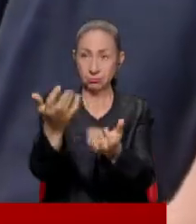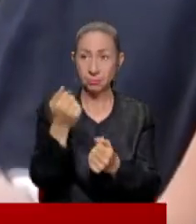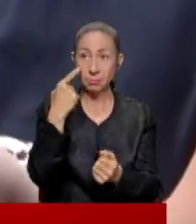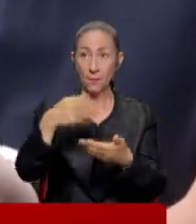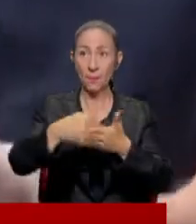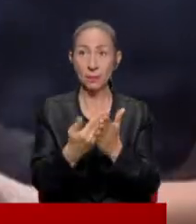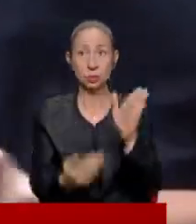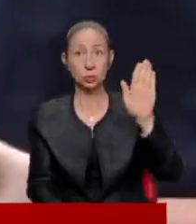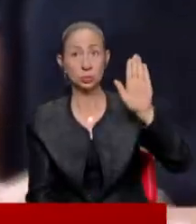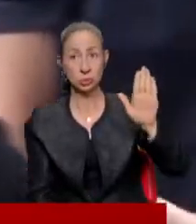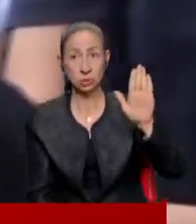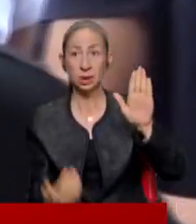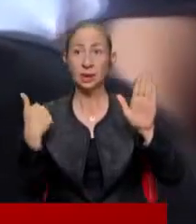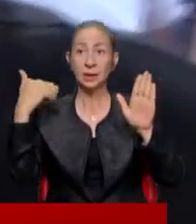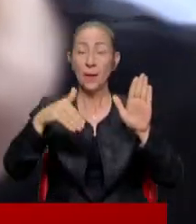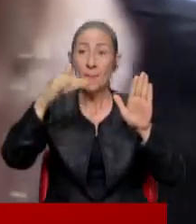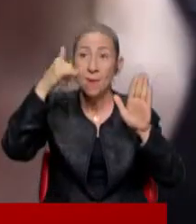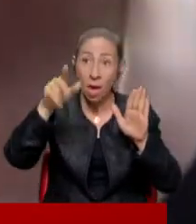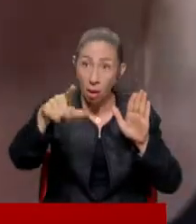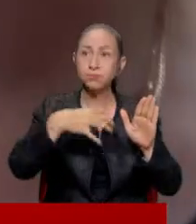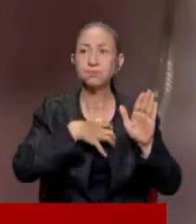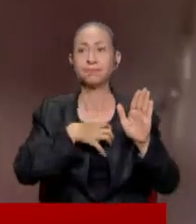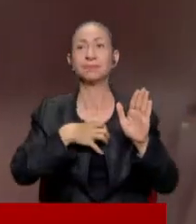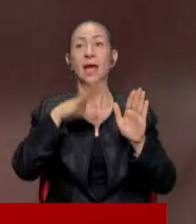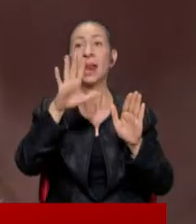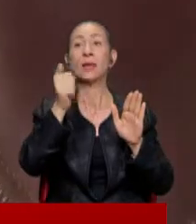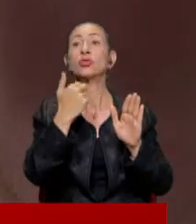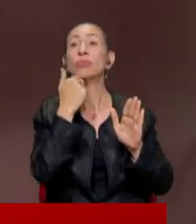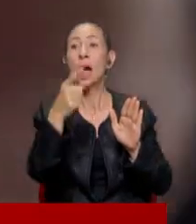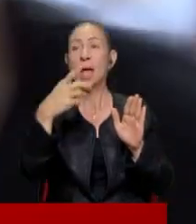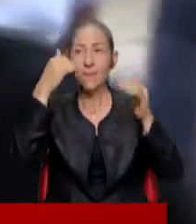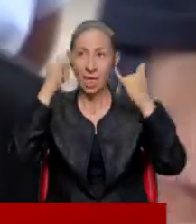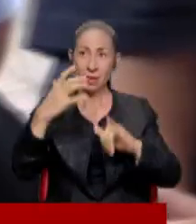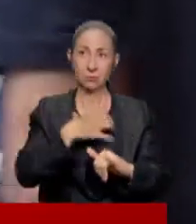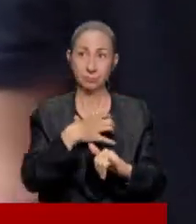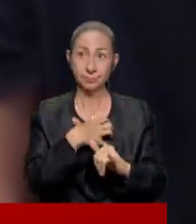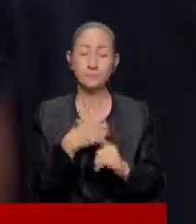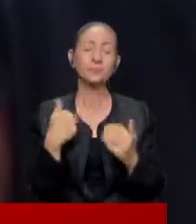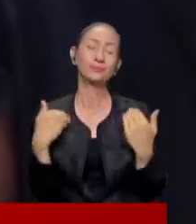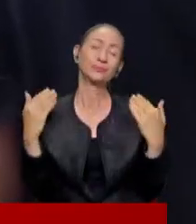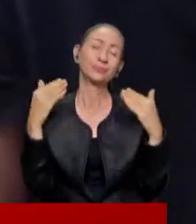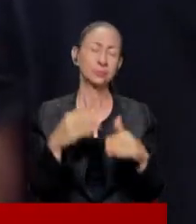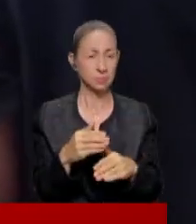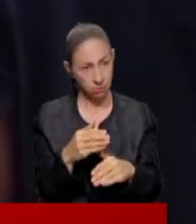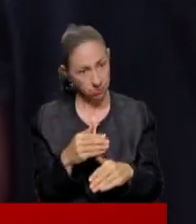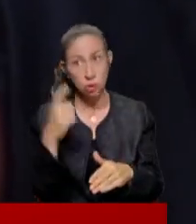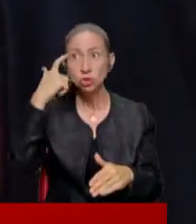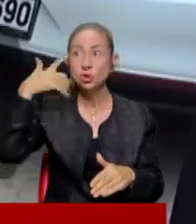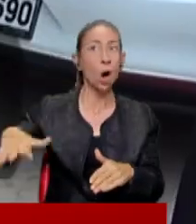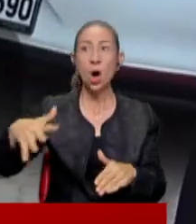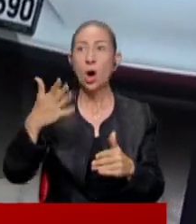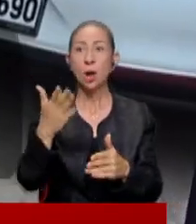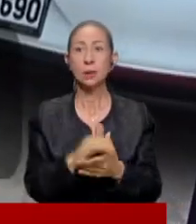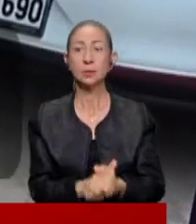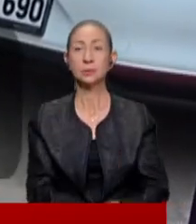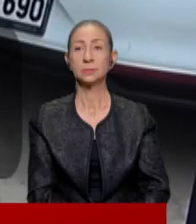Buyurun makbuzum burada. Geldik hayvanımızı da gördük. 56 küpe numaralı hayvanımız da burada. Geldiğimizde farklı bir manzara ile karşılaştık.